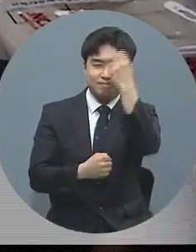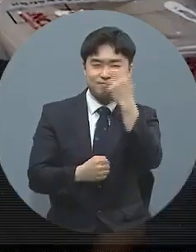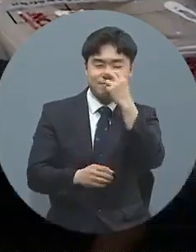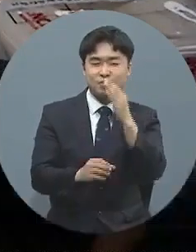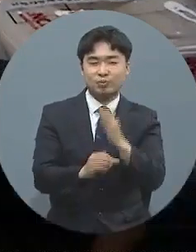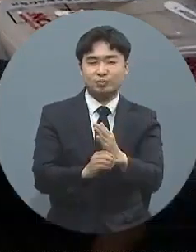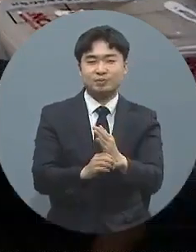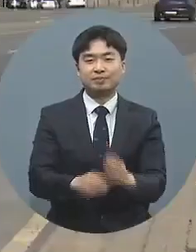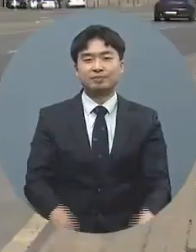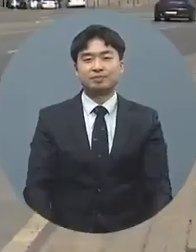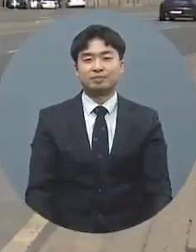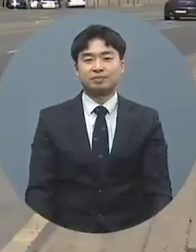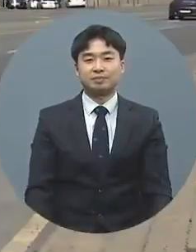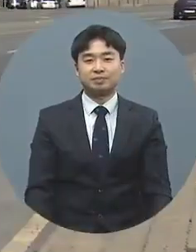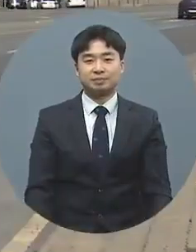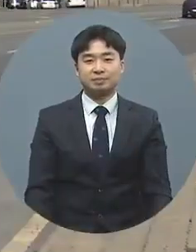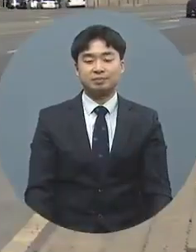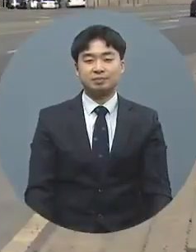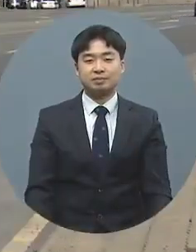기자입니다.